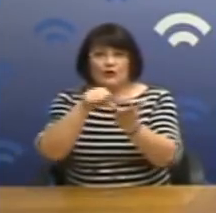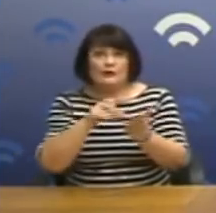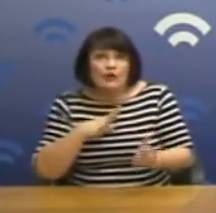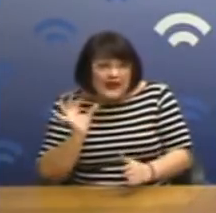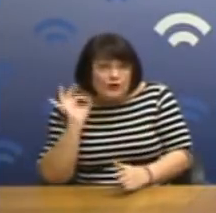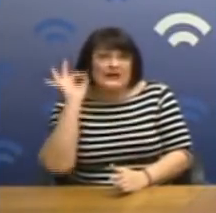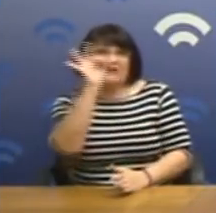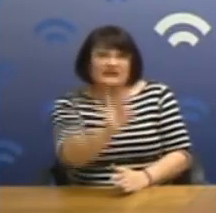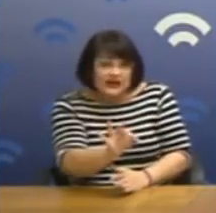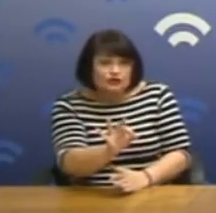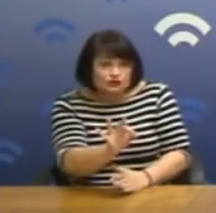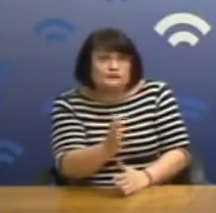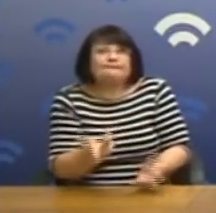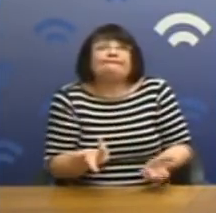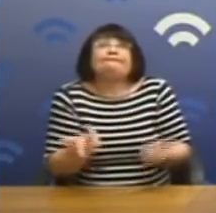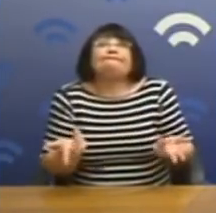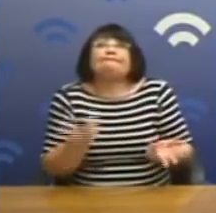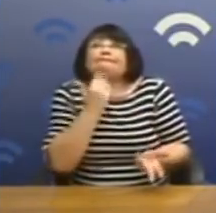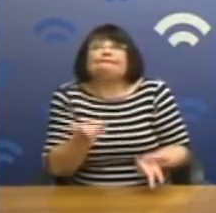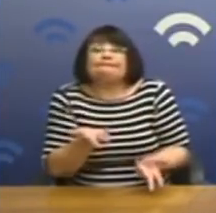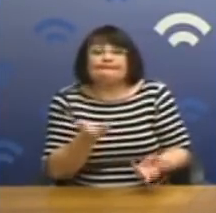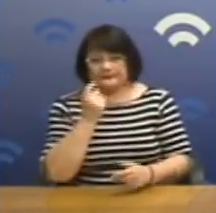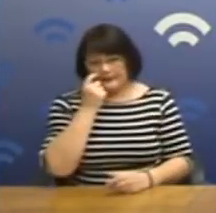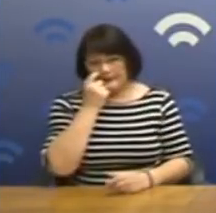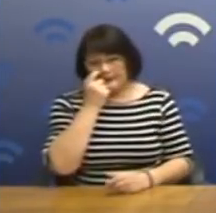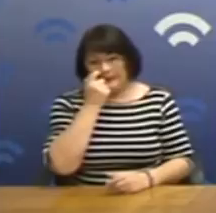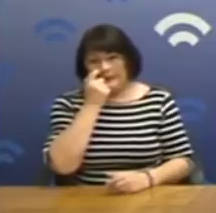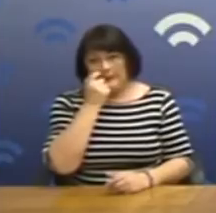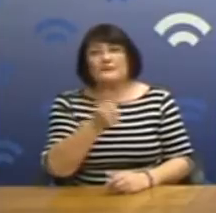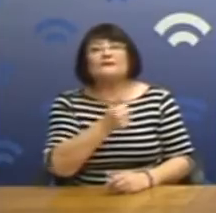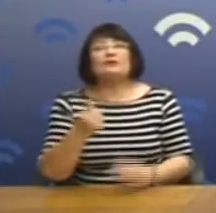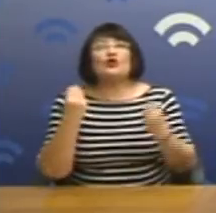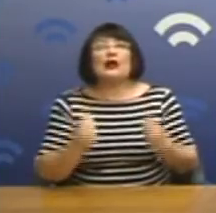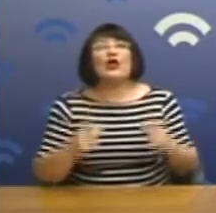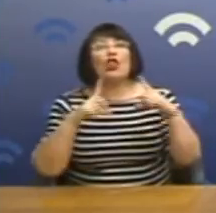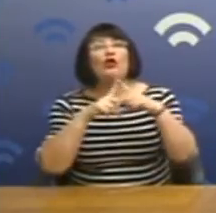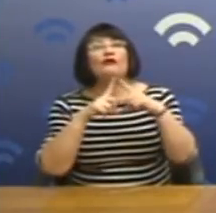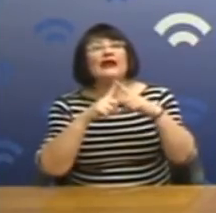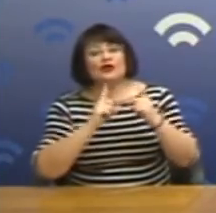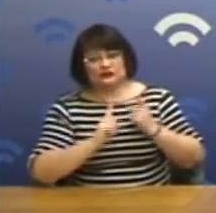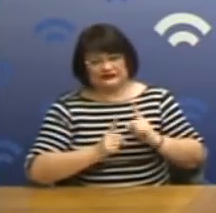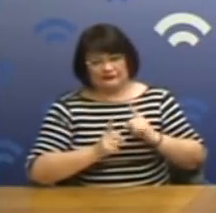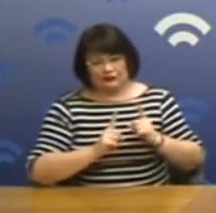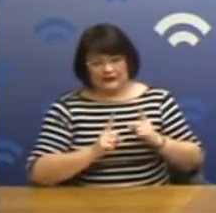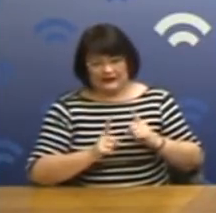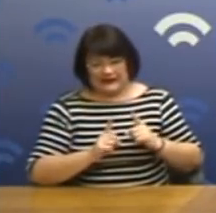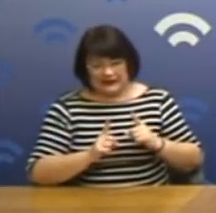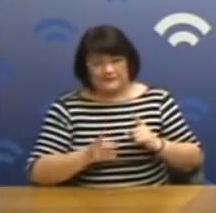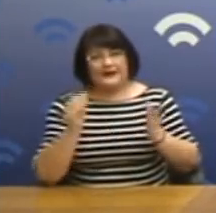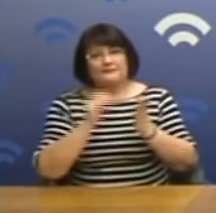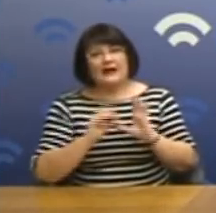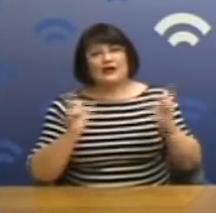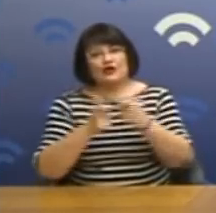τους. Και το μόνο υποτίθεται καλό που έχει το Δουβλίνο, δηλαδή την οικογενειακή